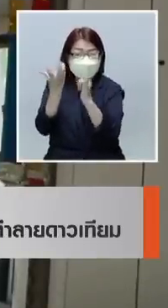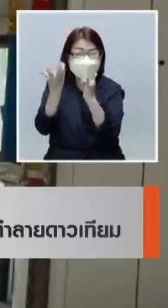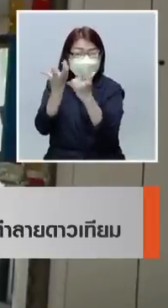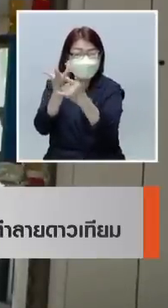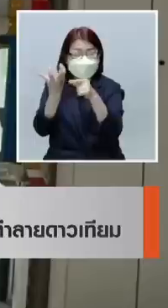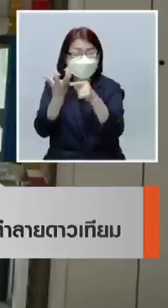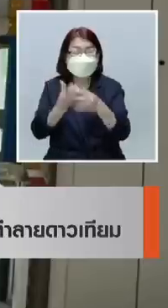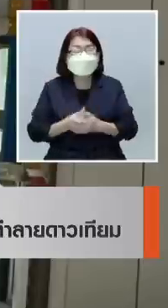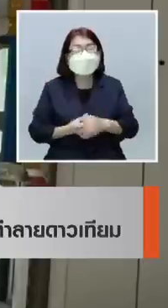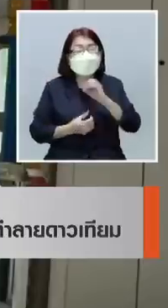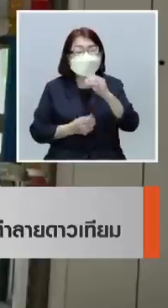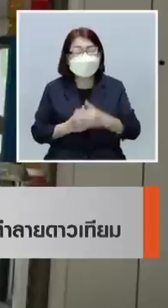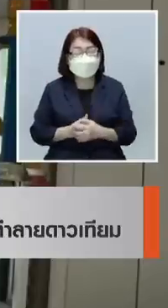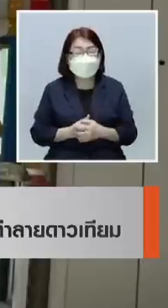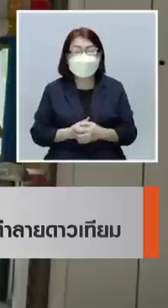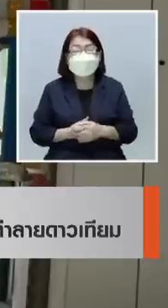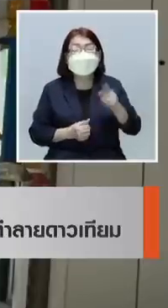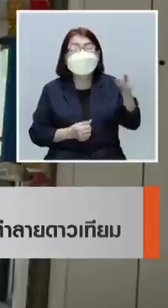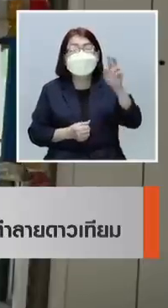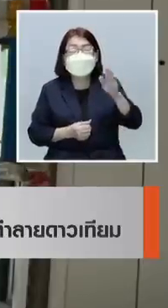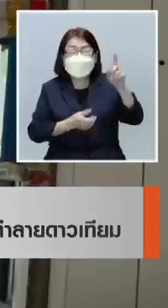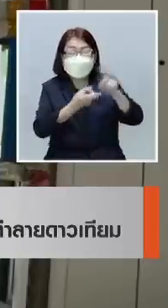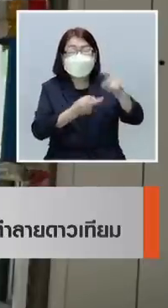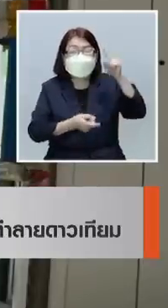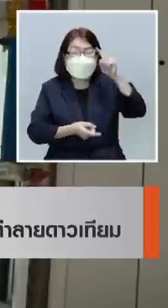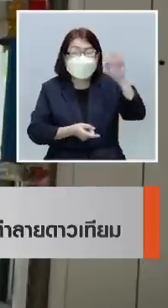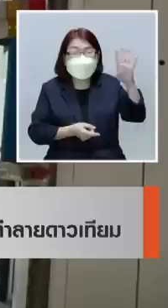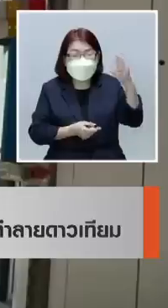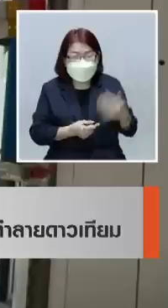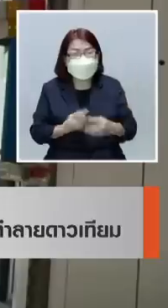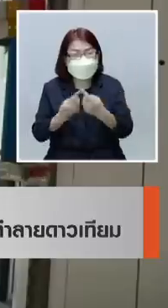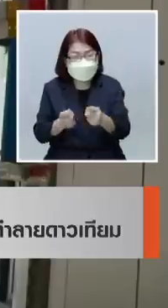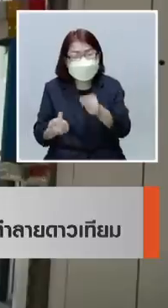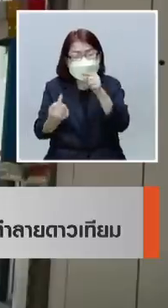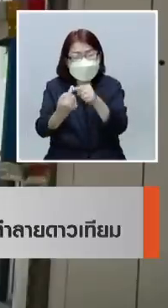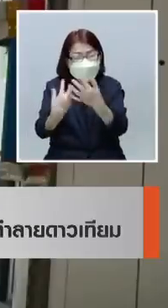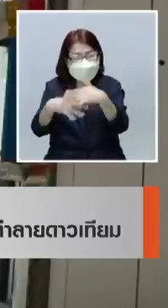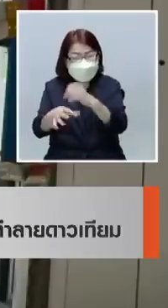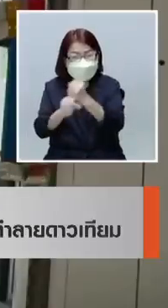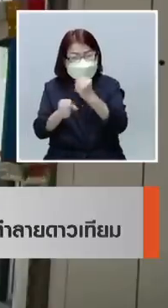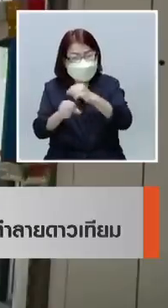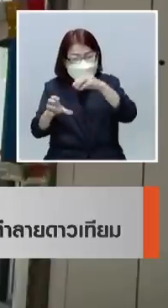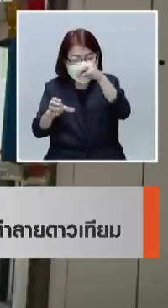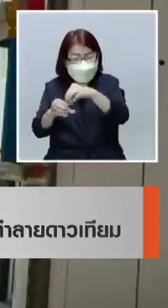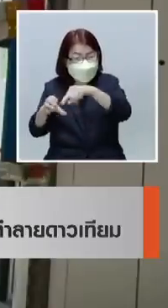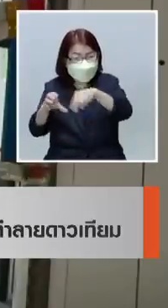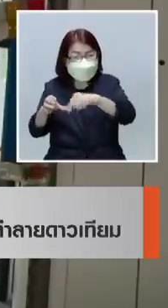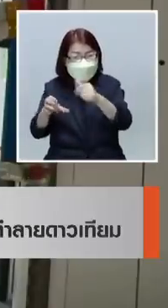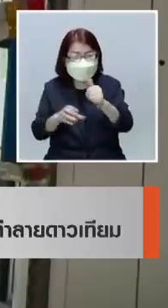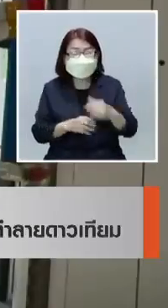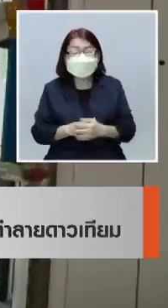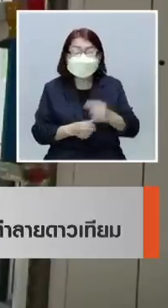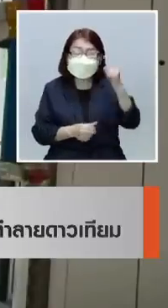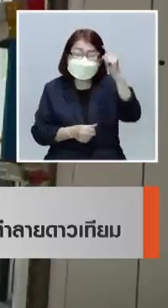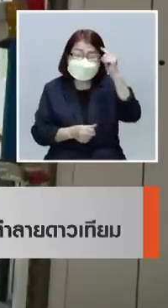การรับมือครั้งนี้นะคะว่า crazy บ้าแต่ว่าท้ายสุดแล้วประสานงานกันได้ดีค่ะแล้วก็ถือและการมองในมุมบวกนะคะว่าเป็นวิธีที่